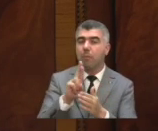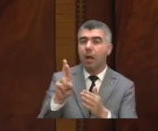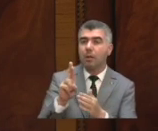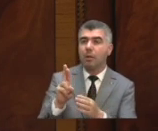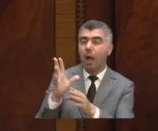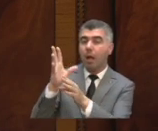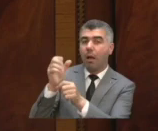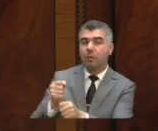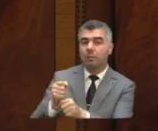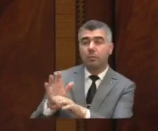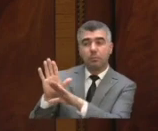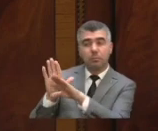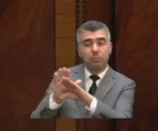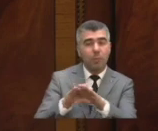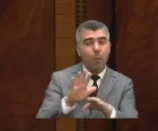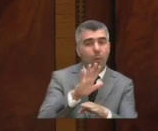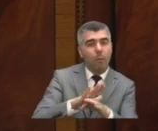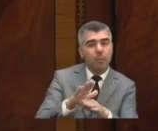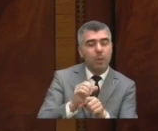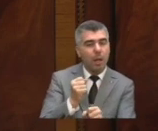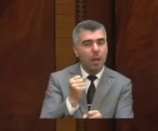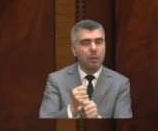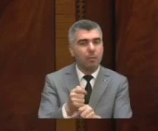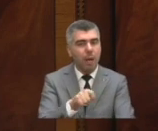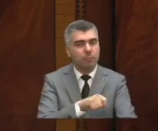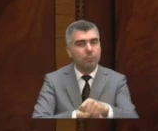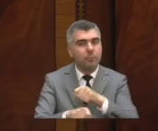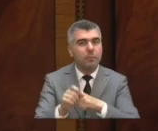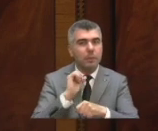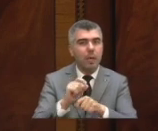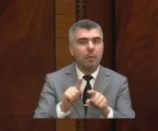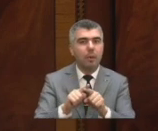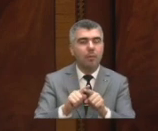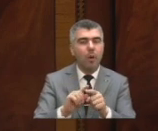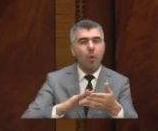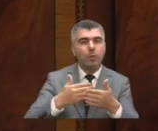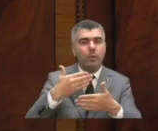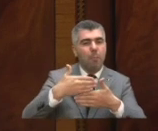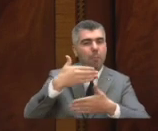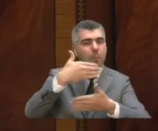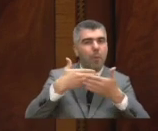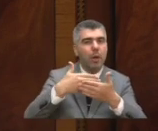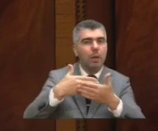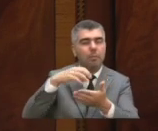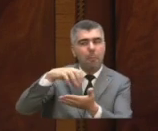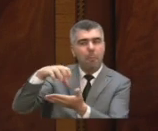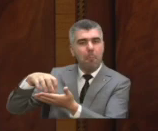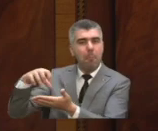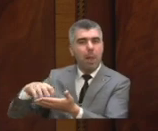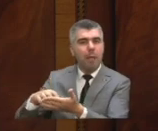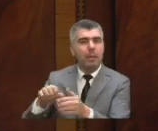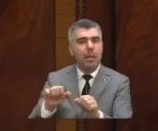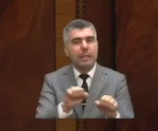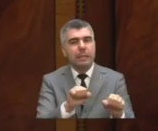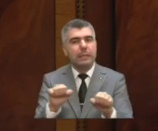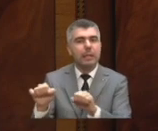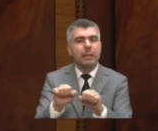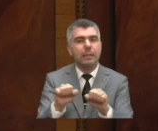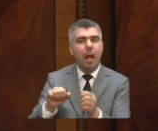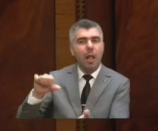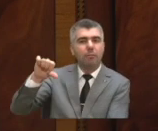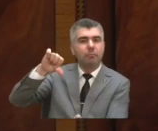الساميه سواء فيما يتعلق باعاده بناء وتاهيل المناطق المتضرره من زلزال